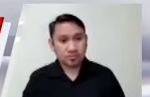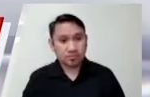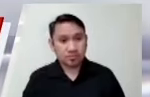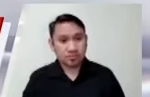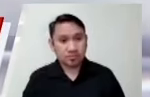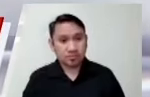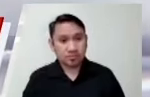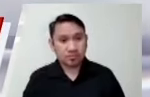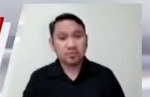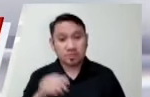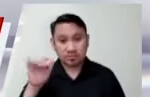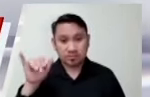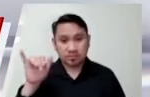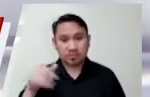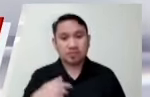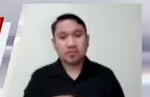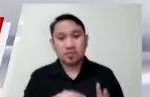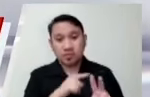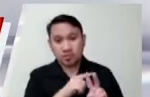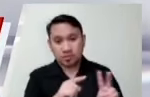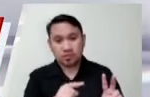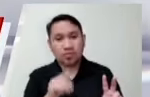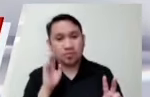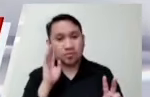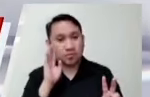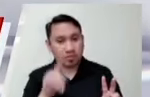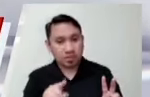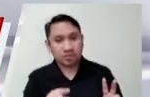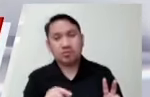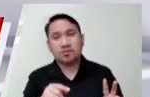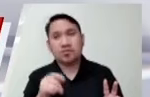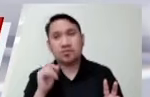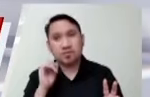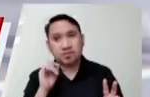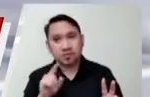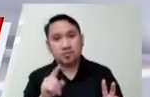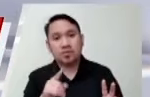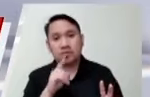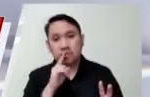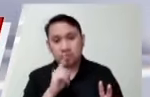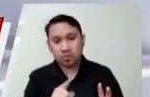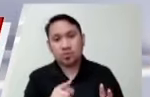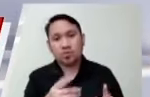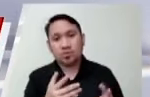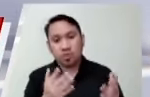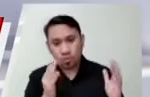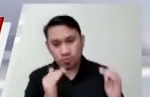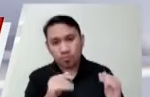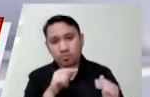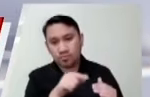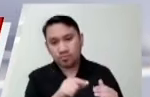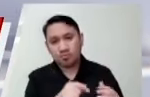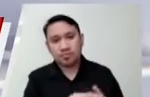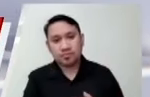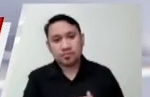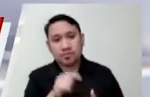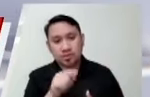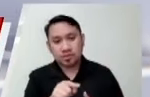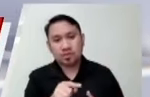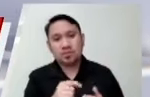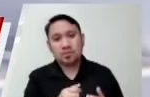Yes po, yung dalawa ko pong kapatid. Really, rooting for them po talaga na sana maging safe sila